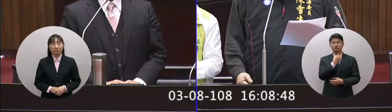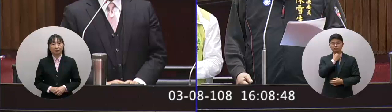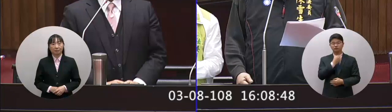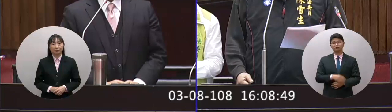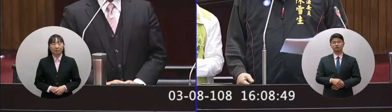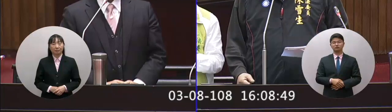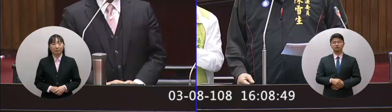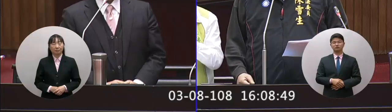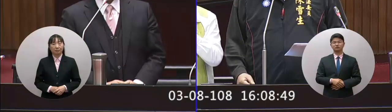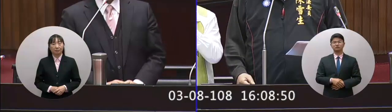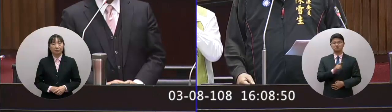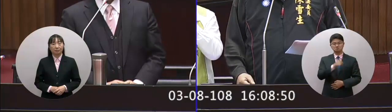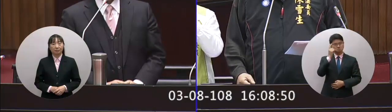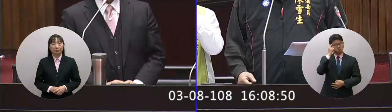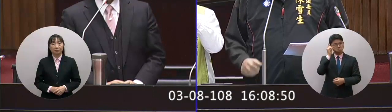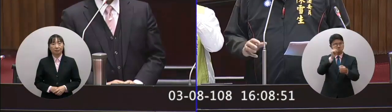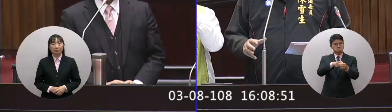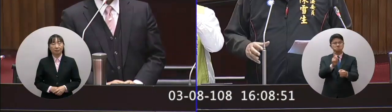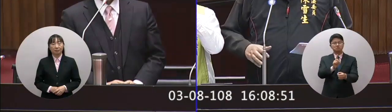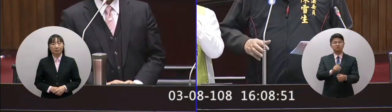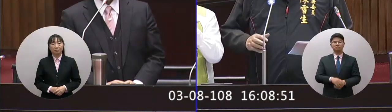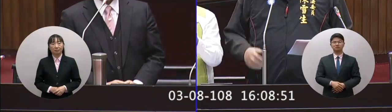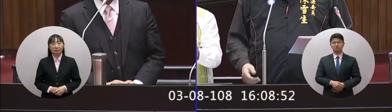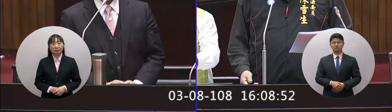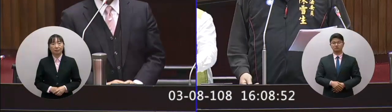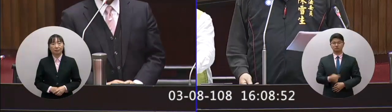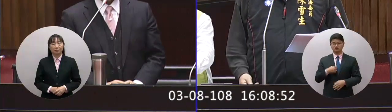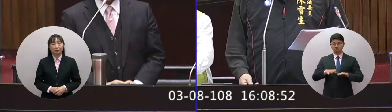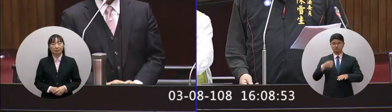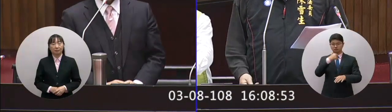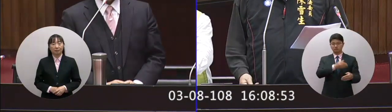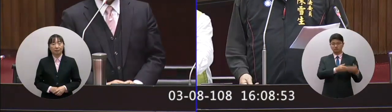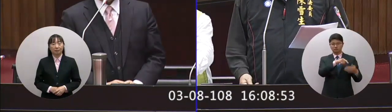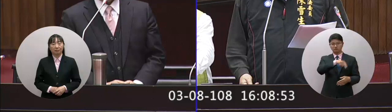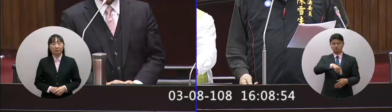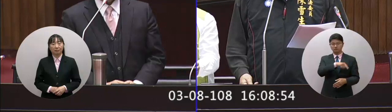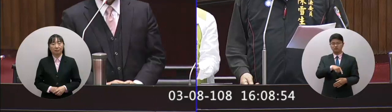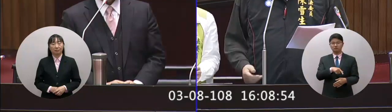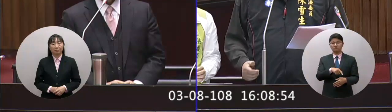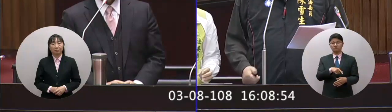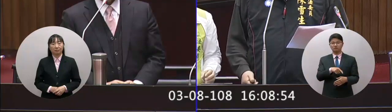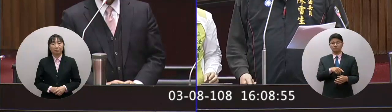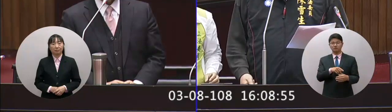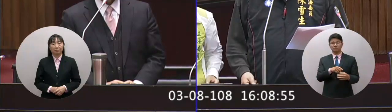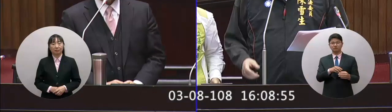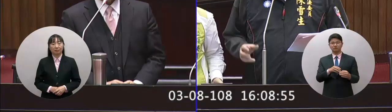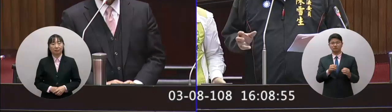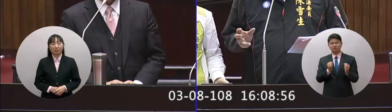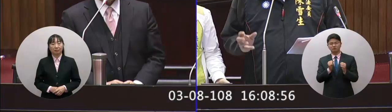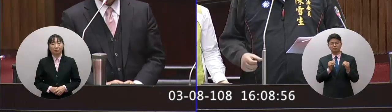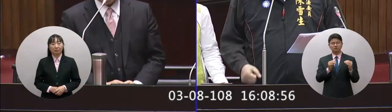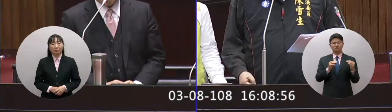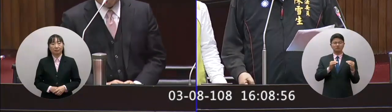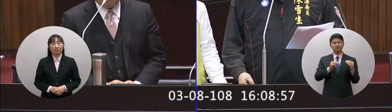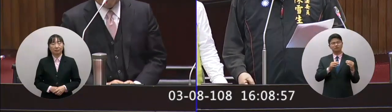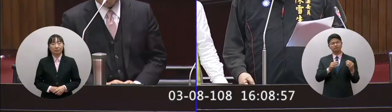啊，他的企图大概就是说，现在我们两岸在冷和对峙的一个情况之下，能够寻